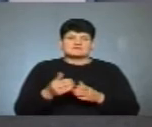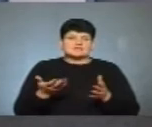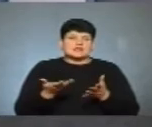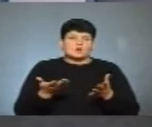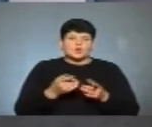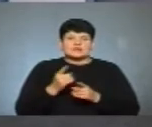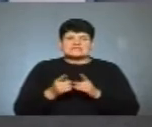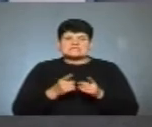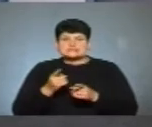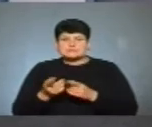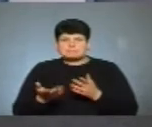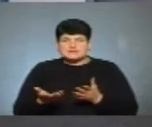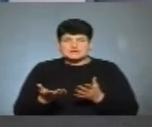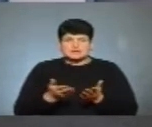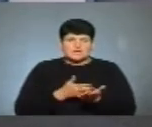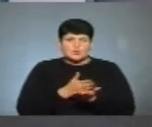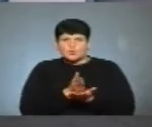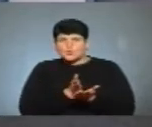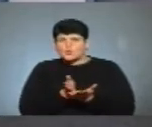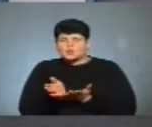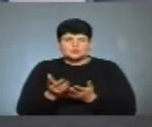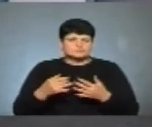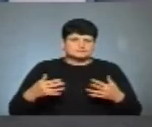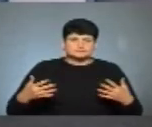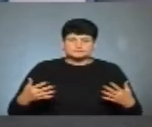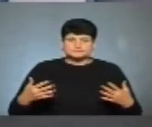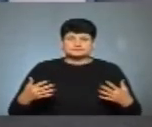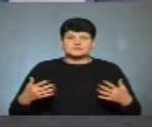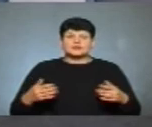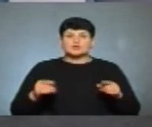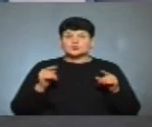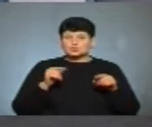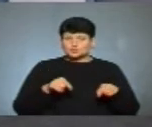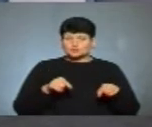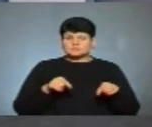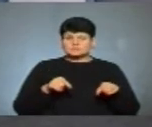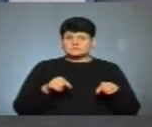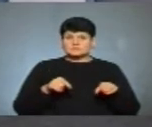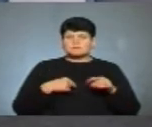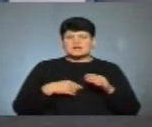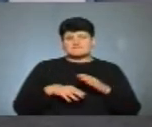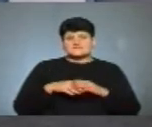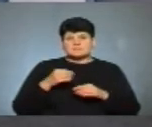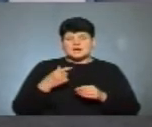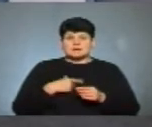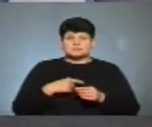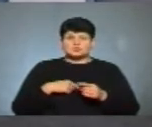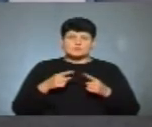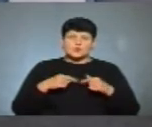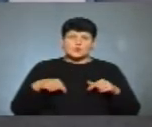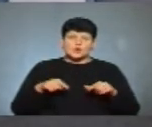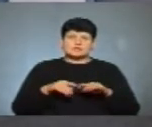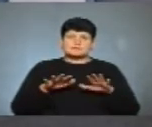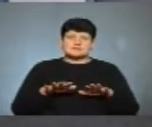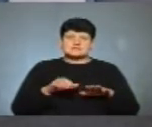якоїсь зміни курсу, реваншу і так далі. Тут, скажімо, ми вибираємо собі органи